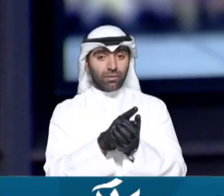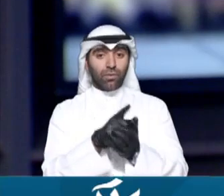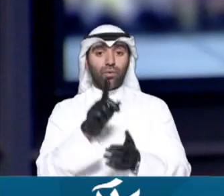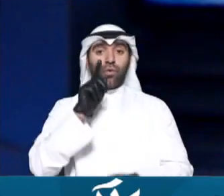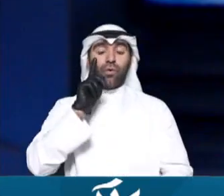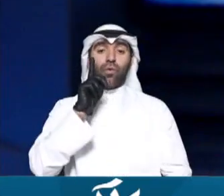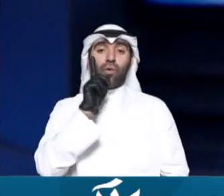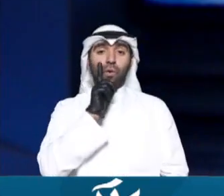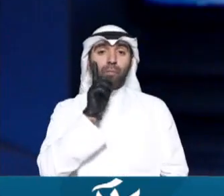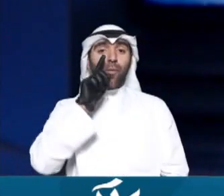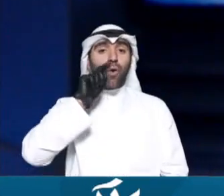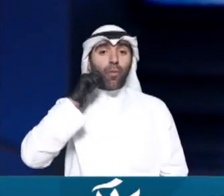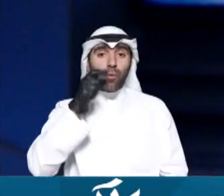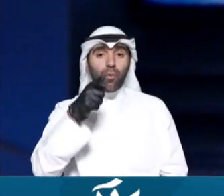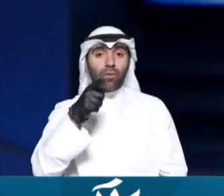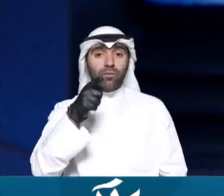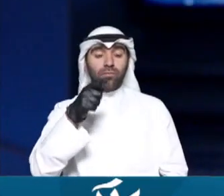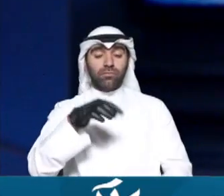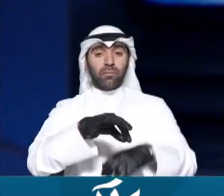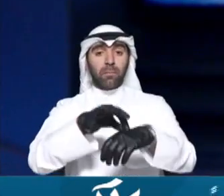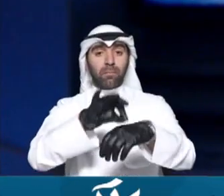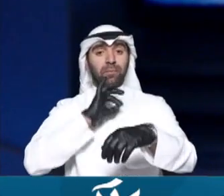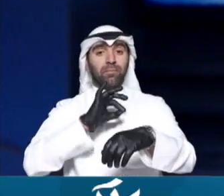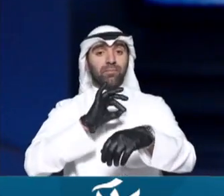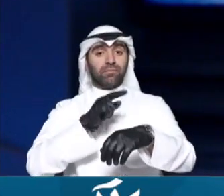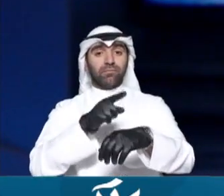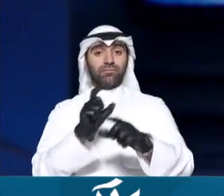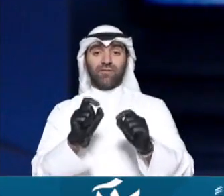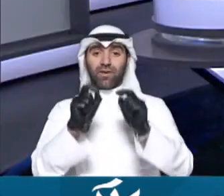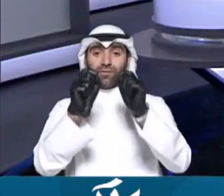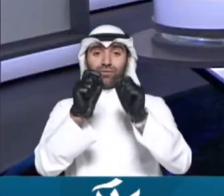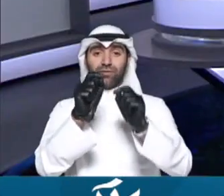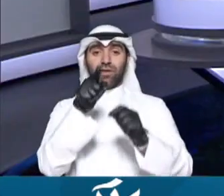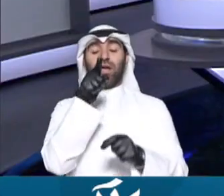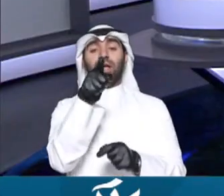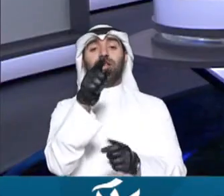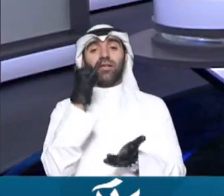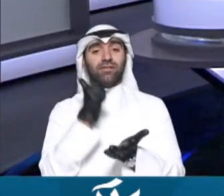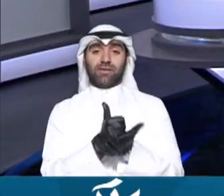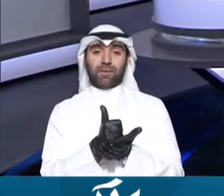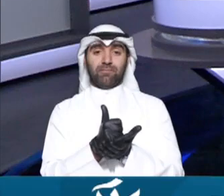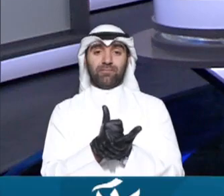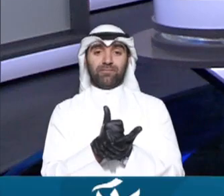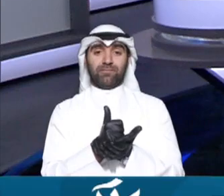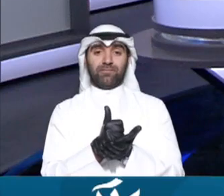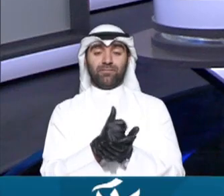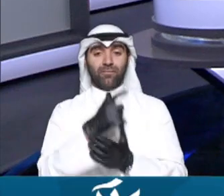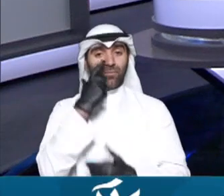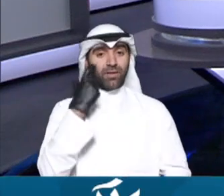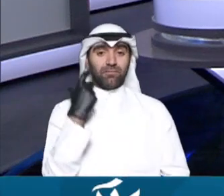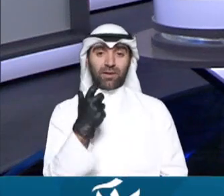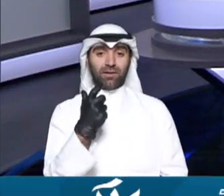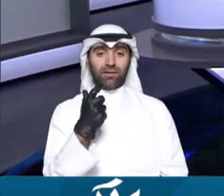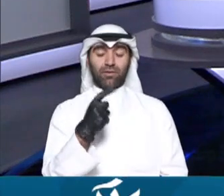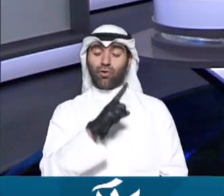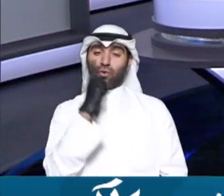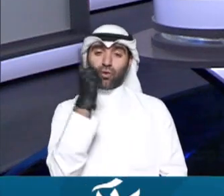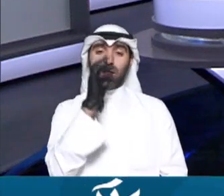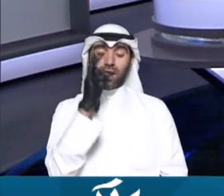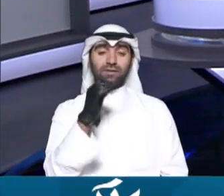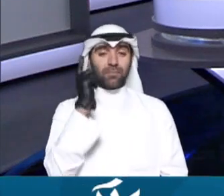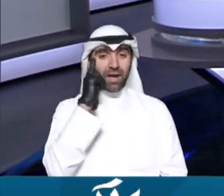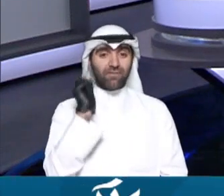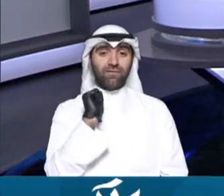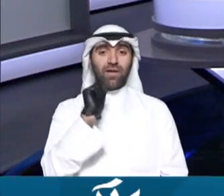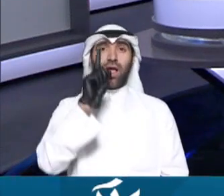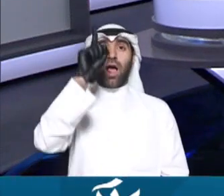يجب الأخذ بالأسباب. نعم. أخذ بالأسباب. نعم صحيح. وأبذلها. نعم. وتجد الله سبحانه وتعالى هو اللي يحميك. نعم. أقول لهم استقروا